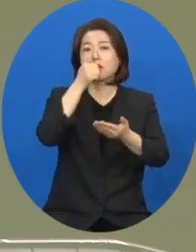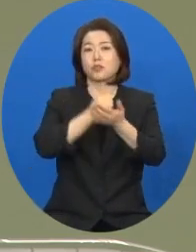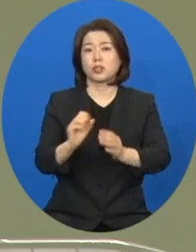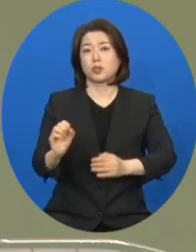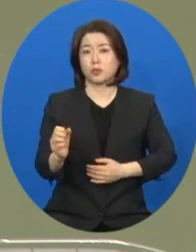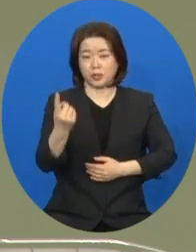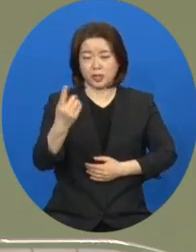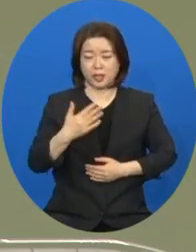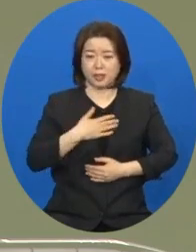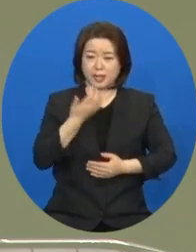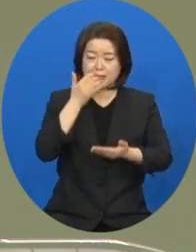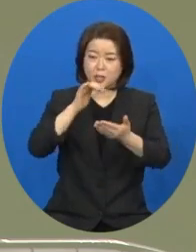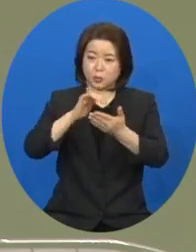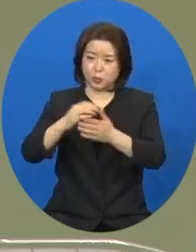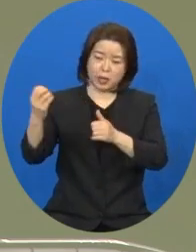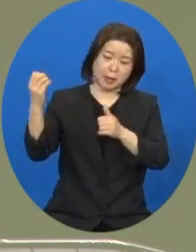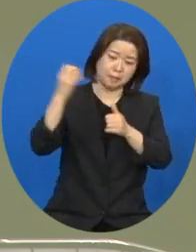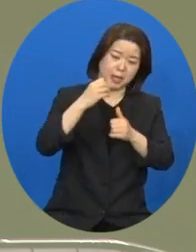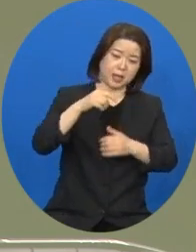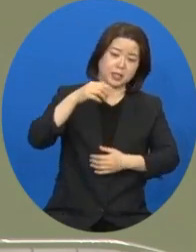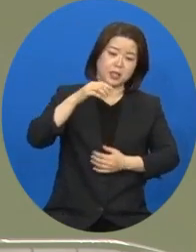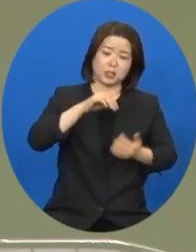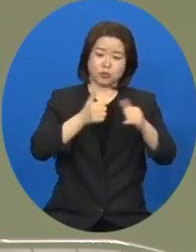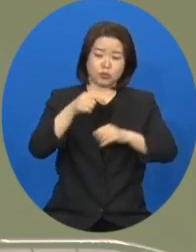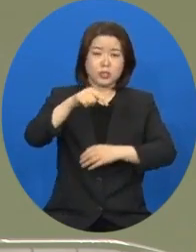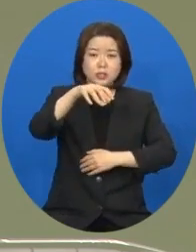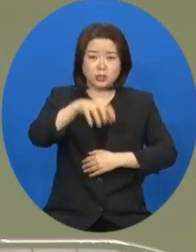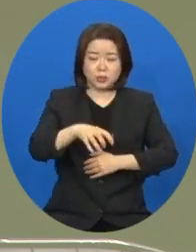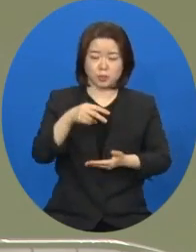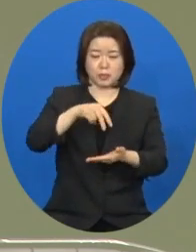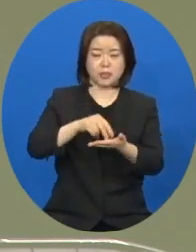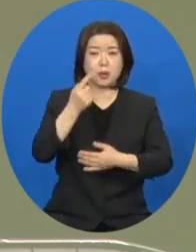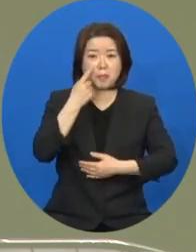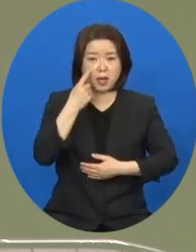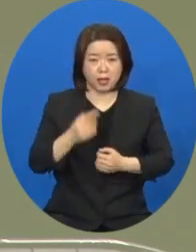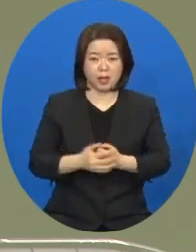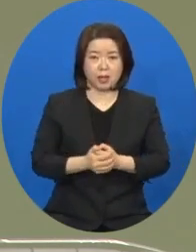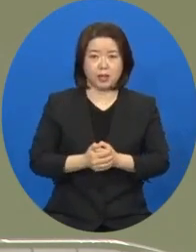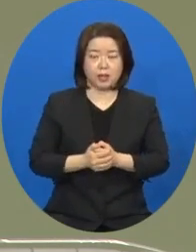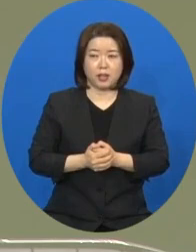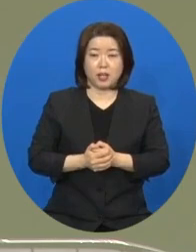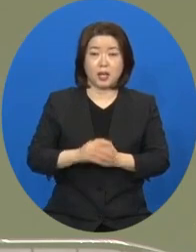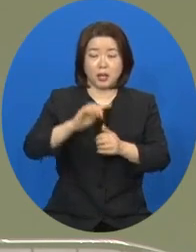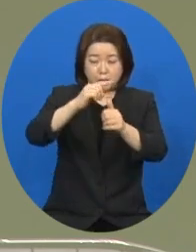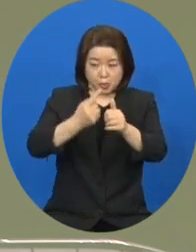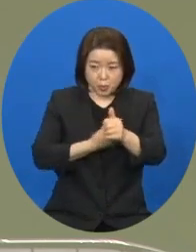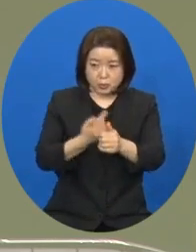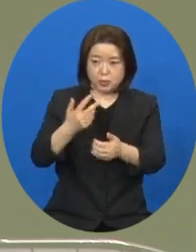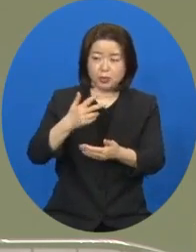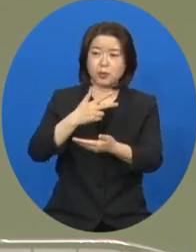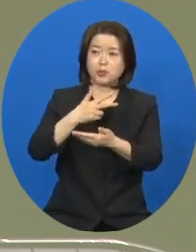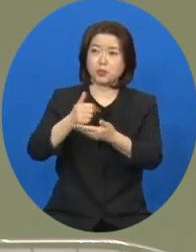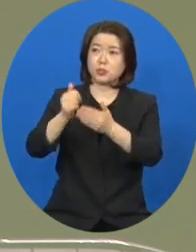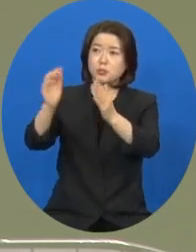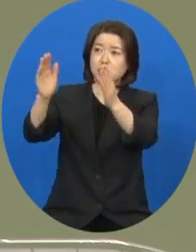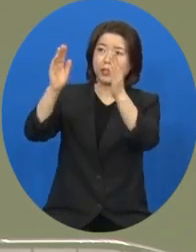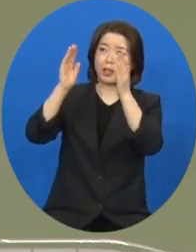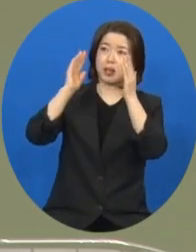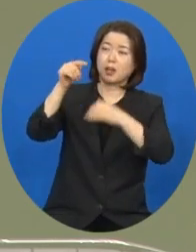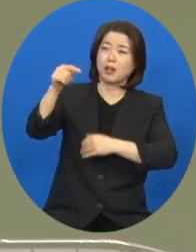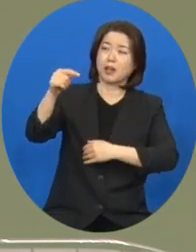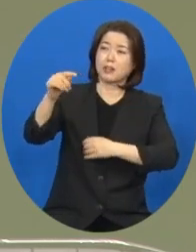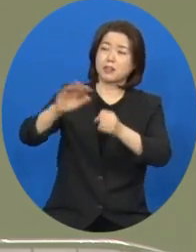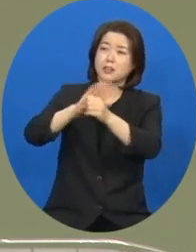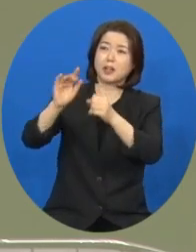내가 돌에 맞아 죽을 그 자리에 서 봐야 비로소 나를 향한 주님의 은혜가 뭔지 하나님의 사랑이 뭔지를 알게